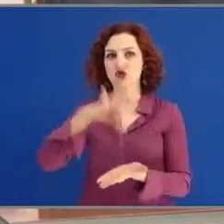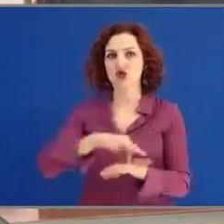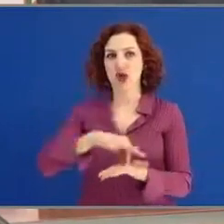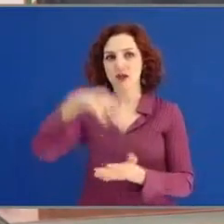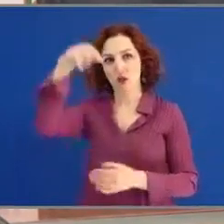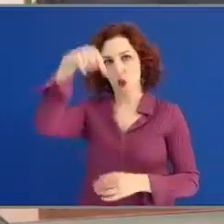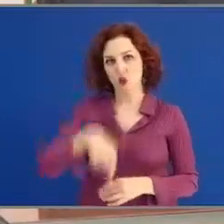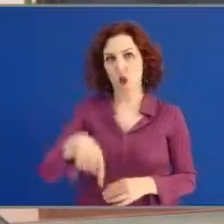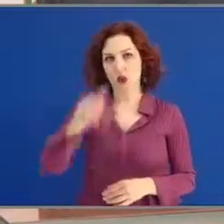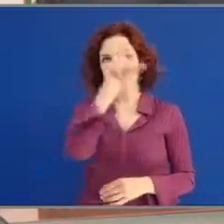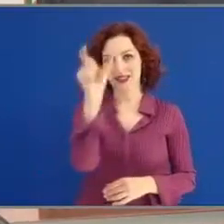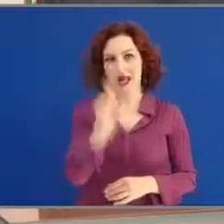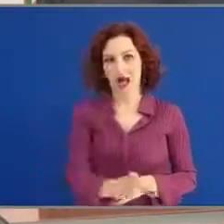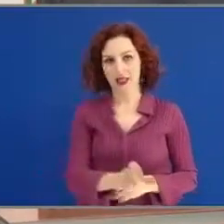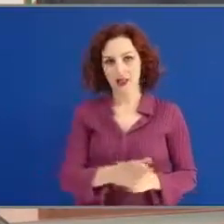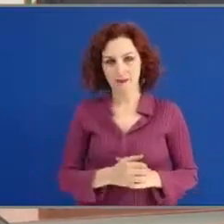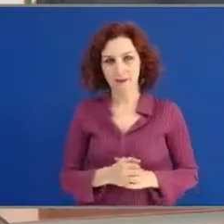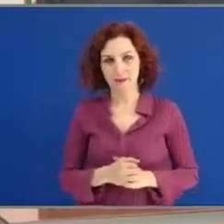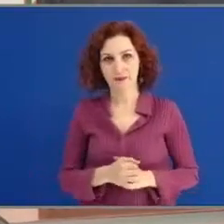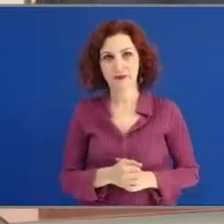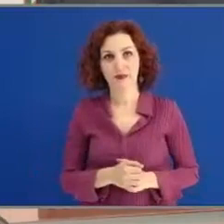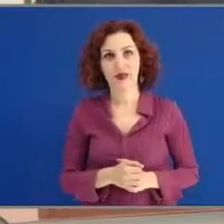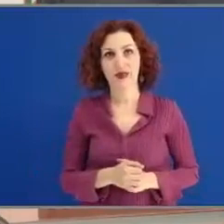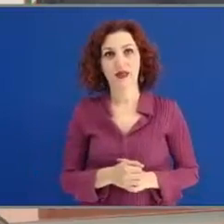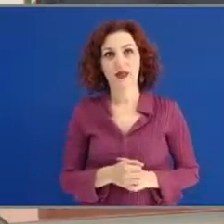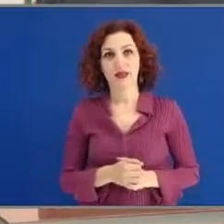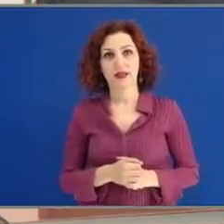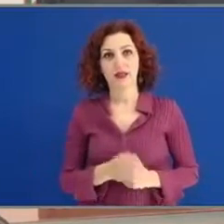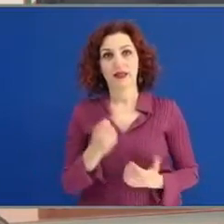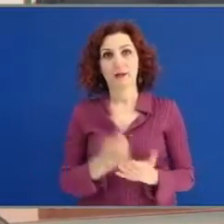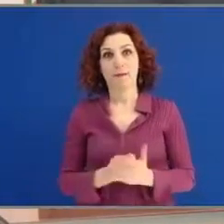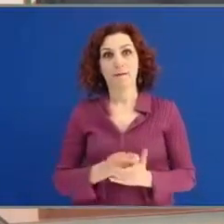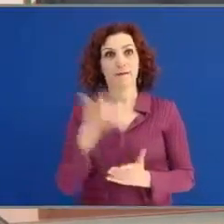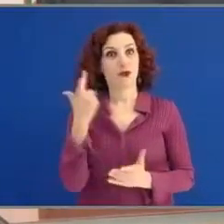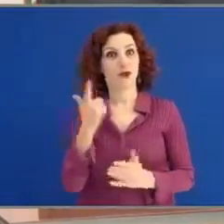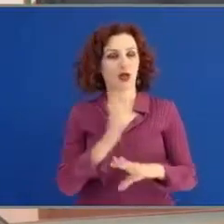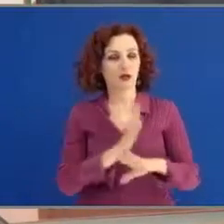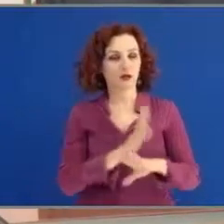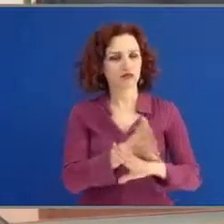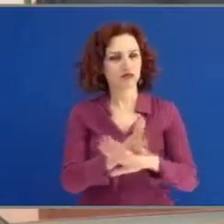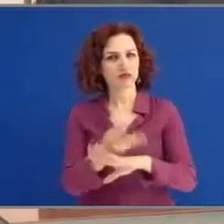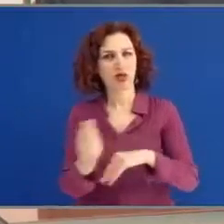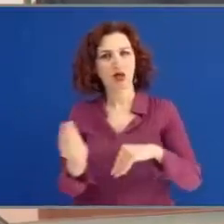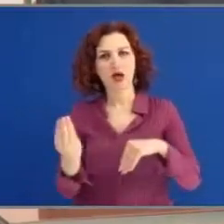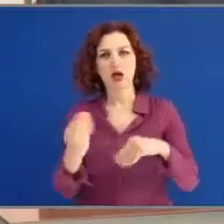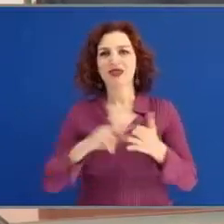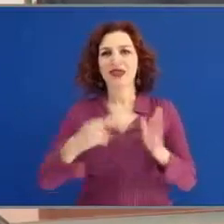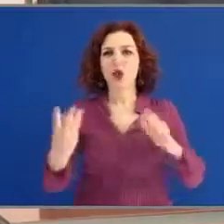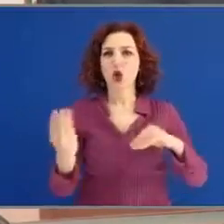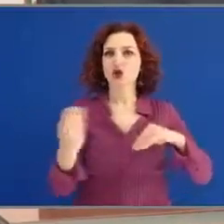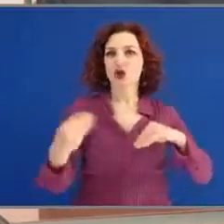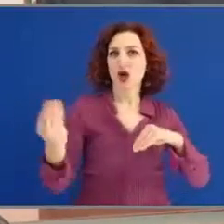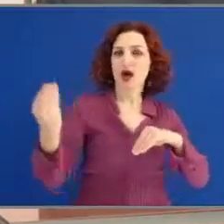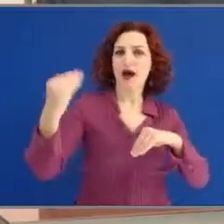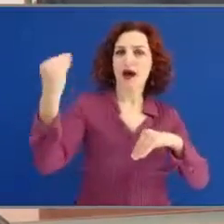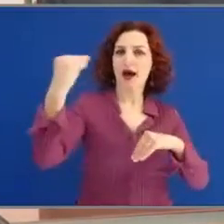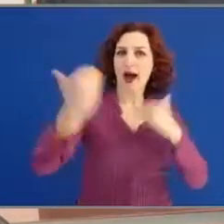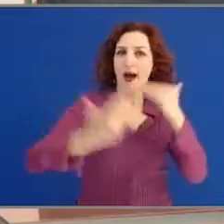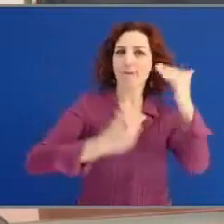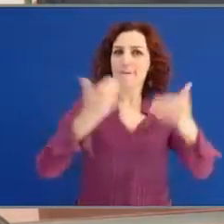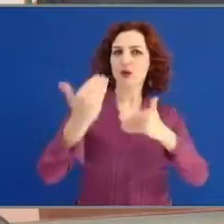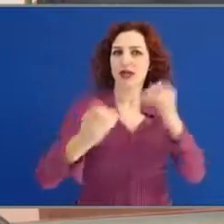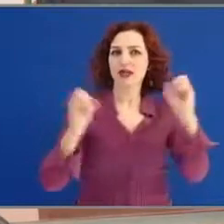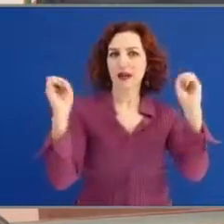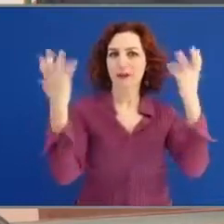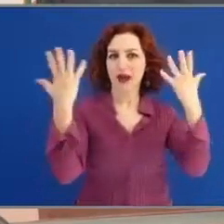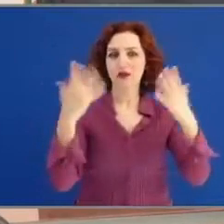paese. Interventi importanti sono previsti anche di ammodernamento tecnologico nella provincia di